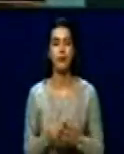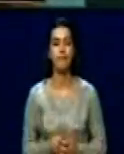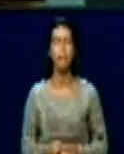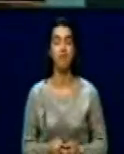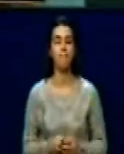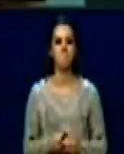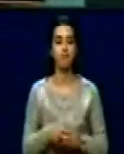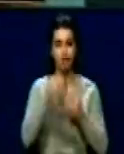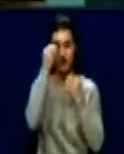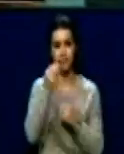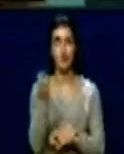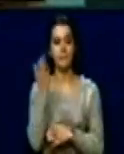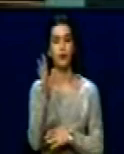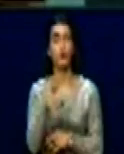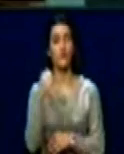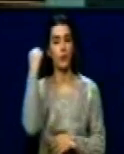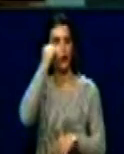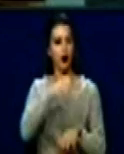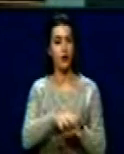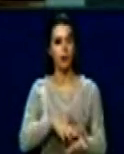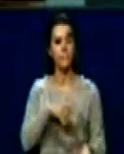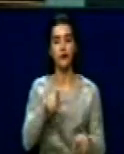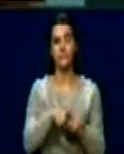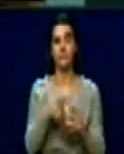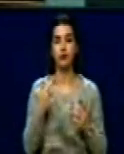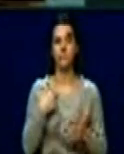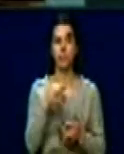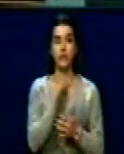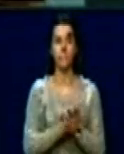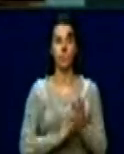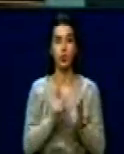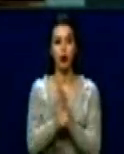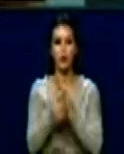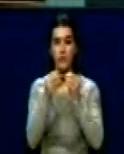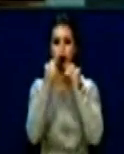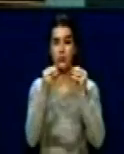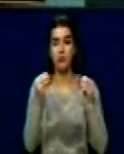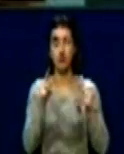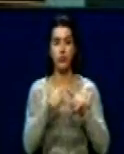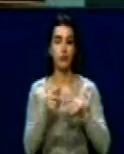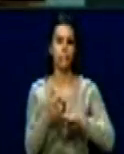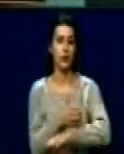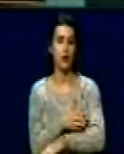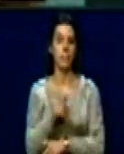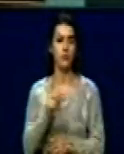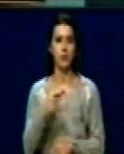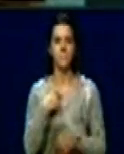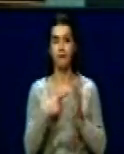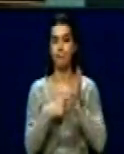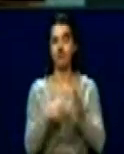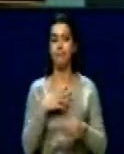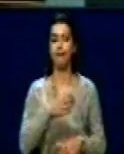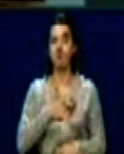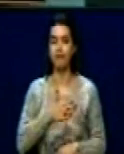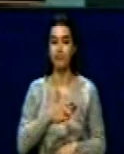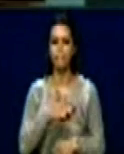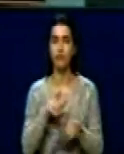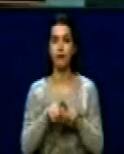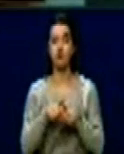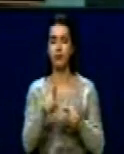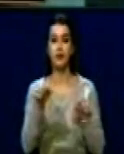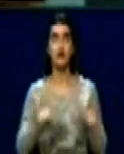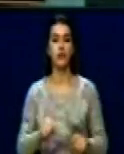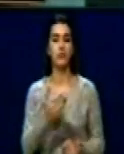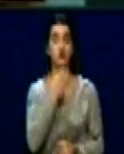deputet Kuvendit Republikës Kosovës, natyrisht nuk mund të filloj të flas tash pa e konstatuar edhe një herë faktin ose më seriozitetin e